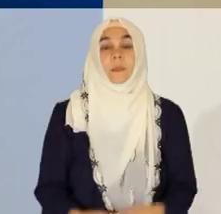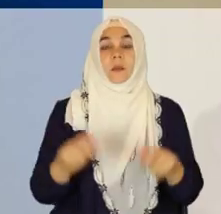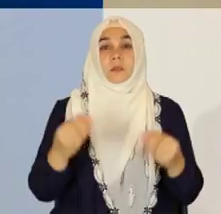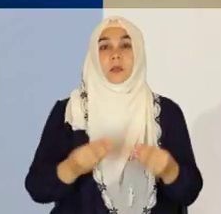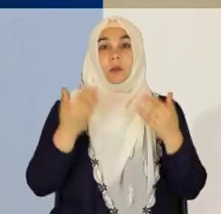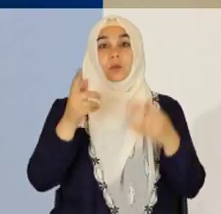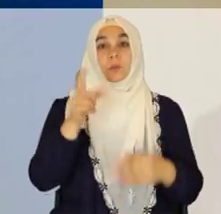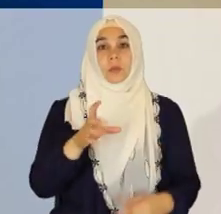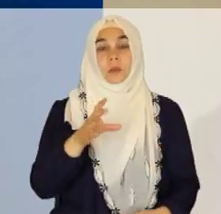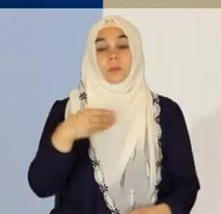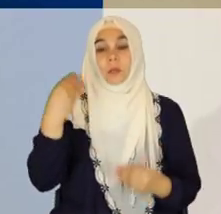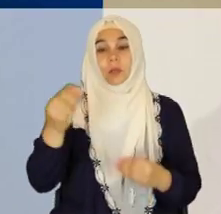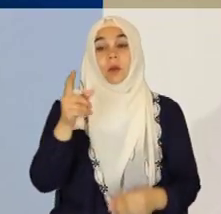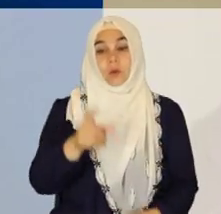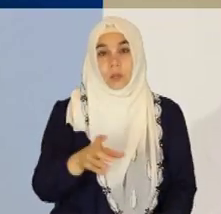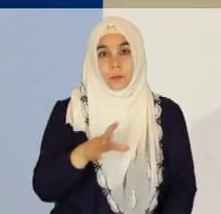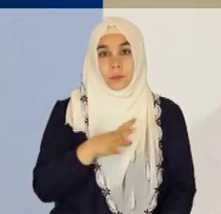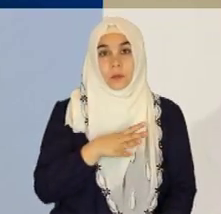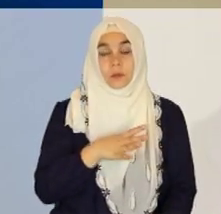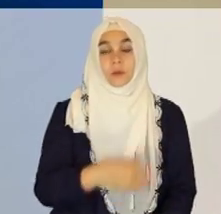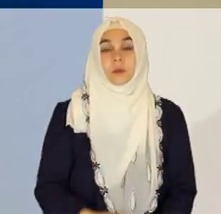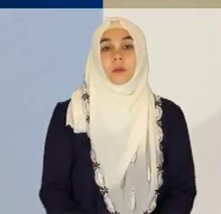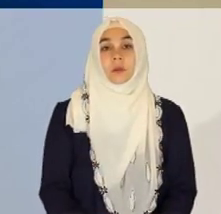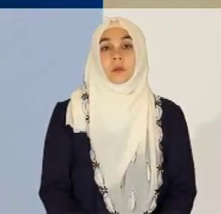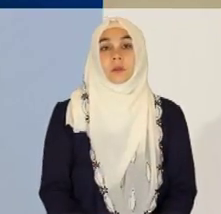Zakot bergan odamni, zakot bergan odamni